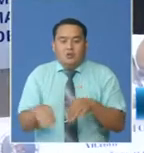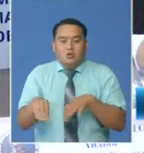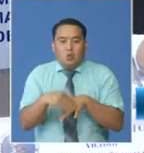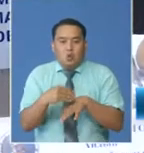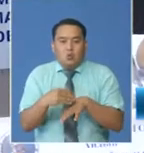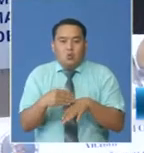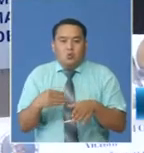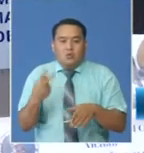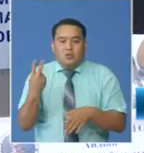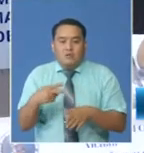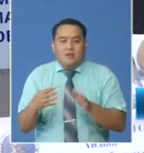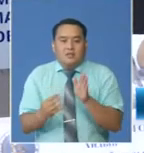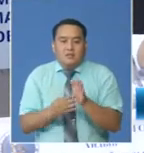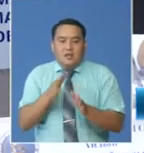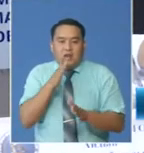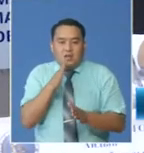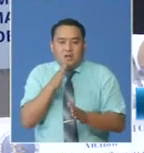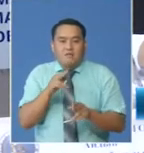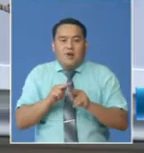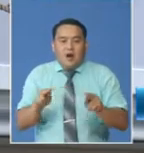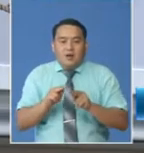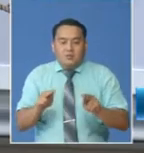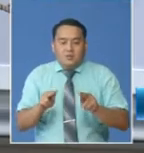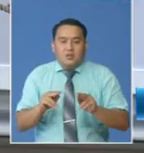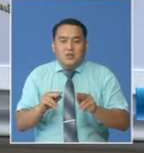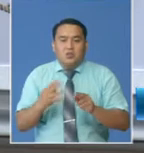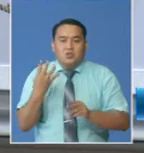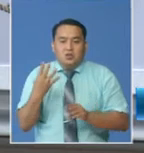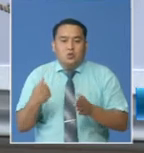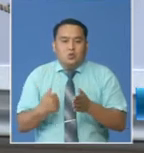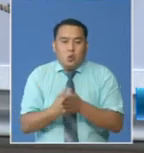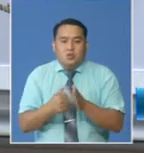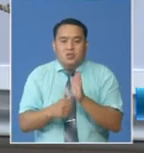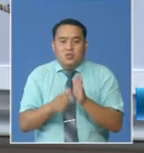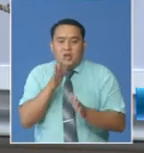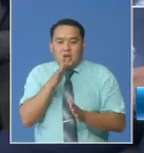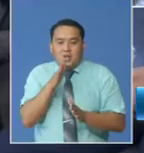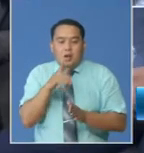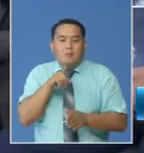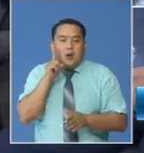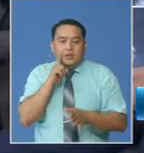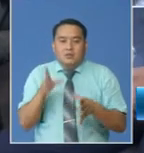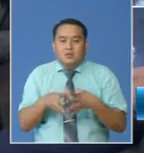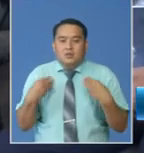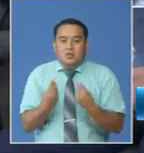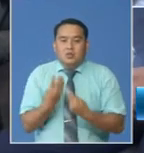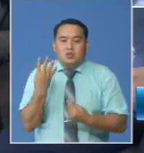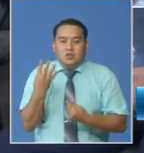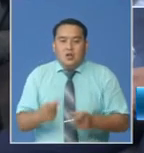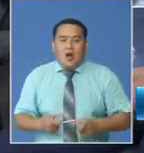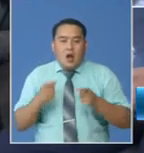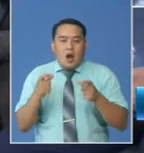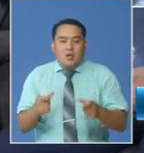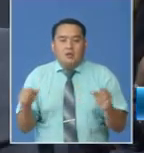не превышает 29 лет, которые воспитывают детей с 4 до 6 лет. Молодым семьям предстоит пройти 4 тура – это